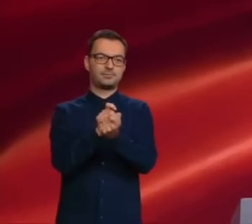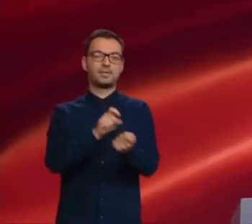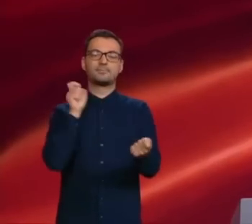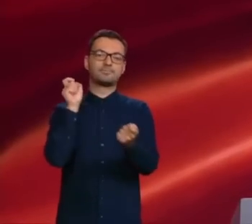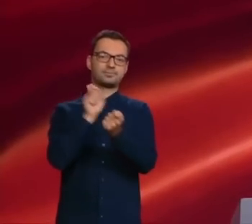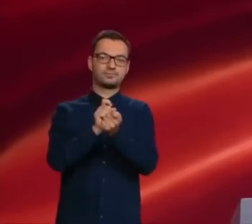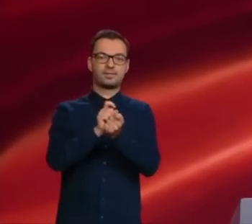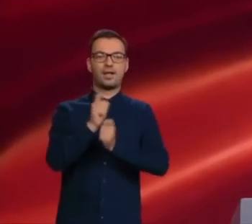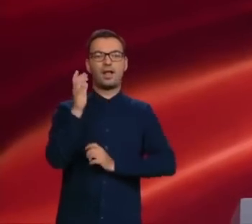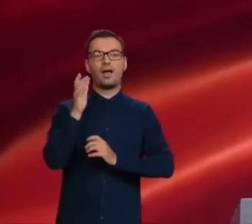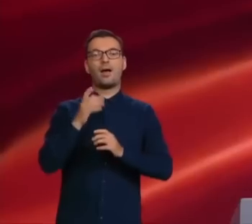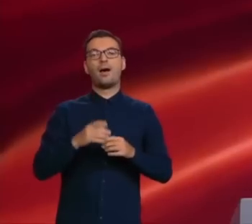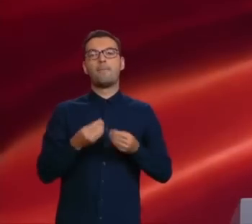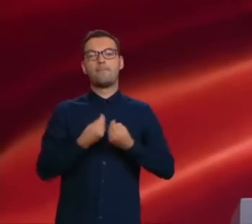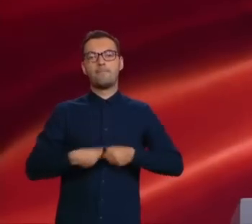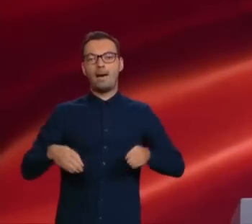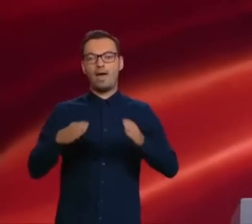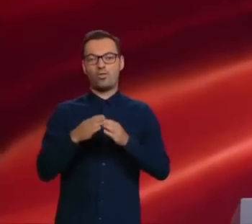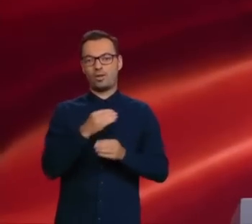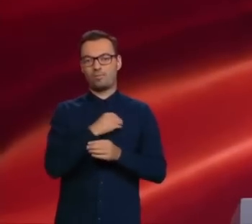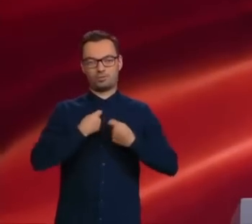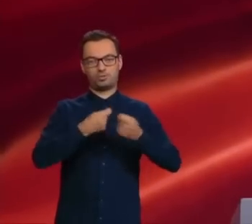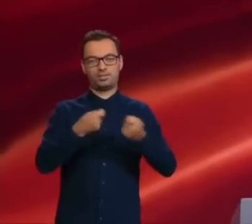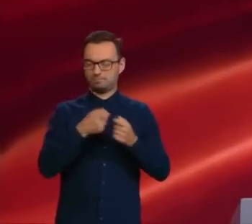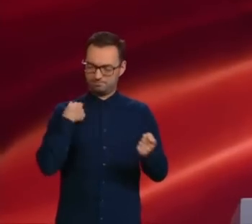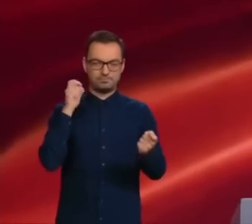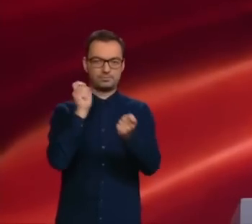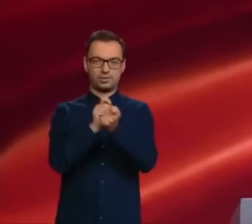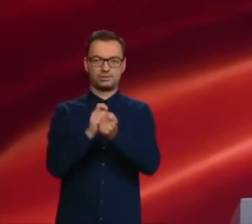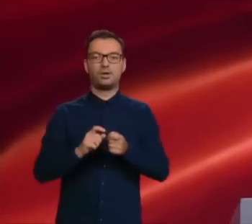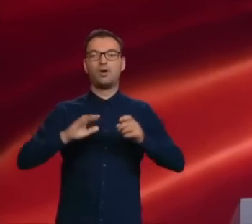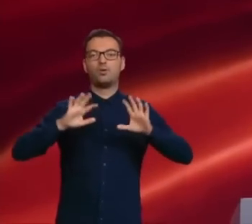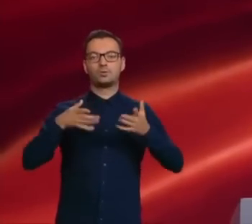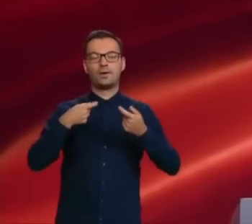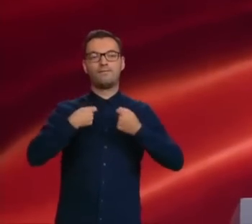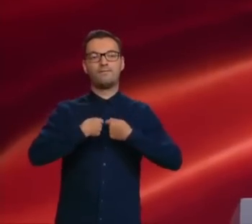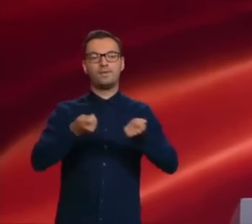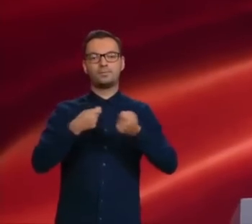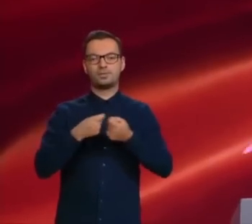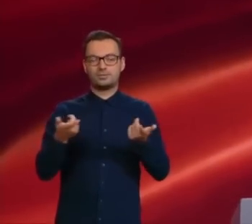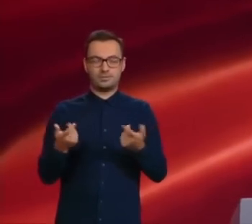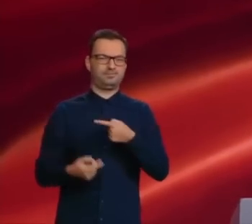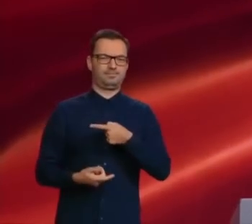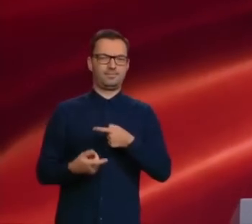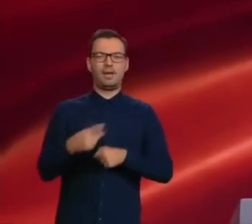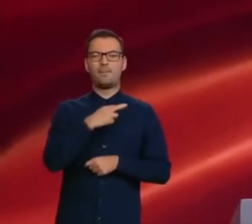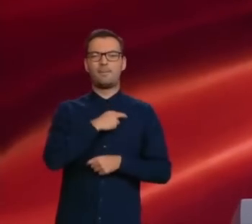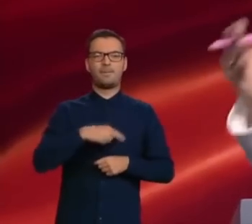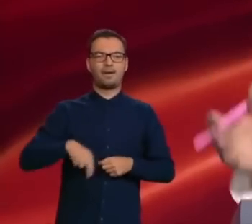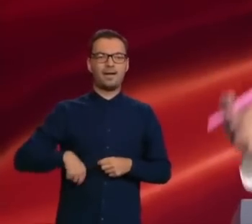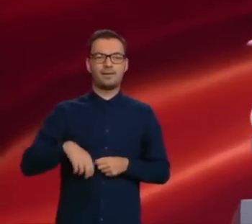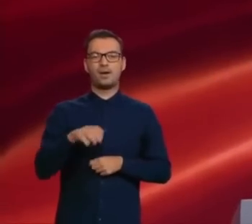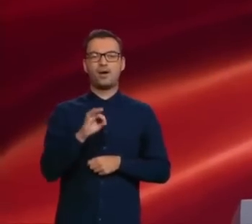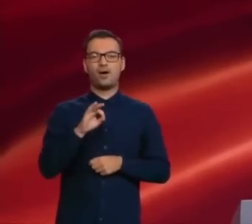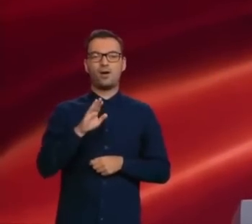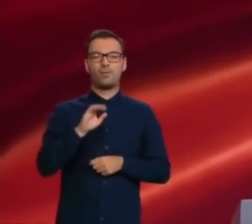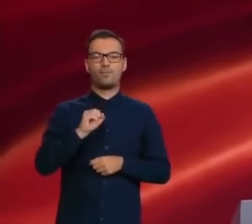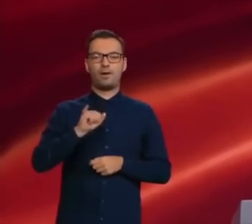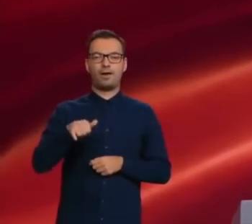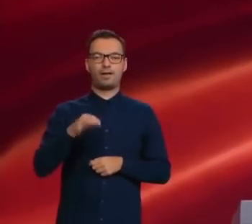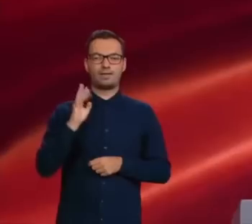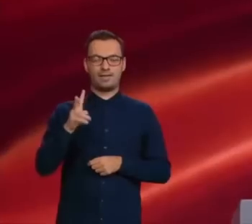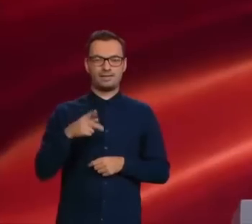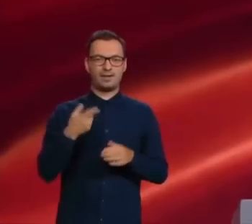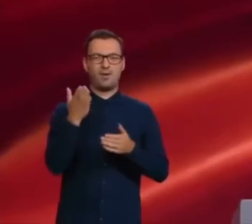Przeciw wyprzedaży majątku polskiego. Bo jeżeli mówimy o wyprzedaży, to przecież premier Obajtek... Kiedy będą mówić, że ktoś